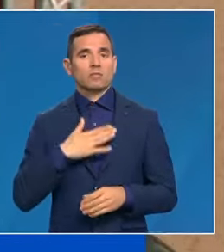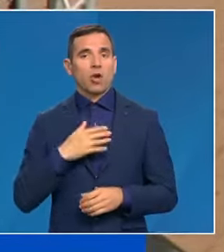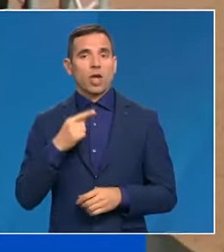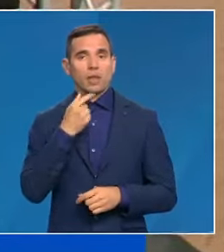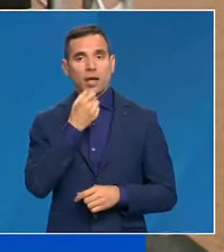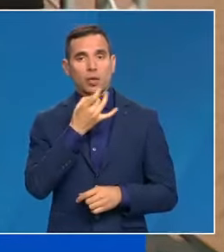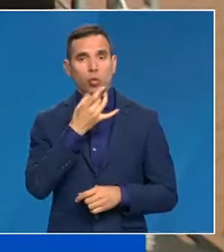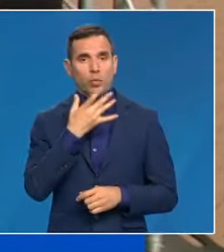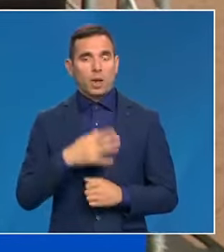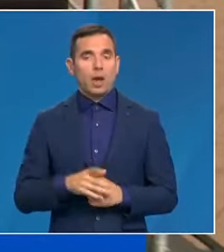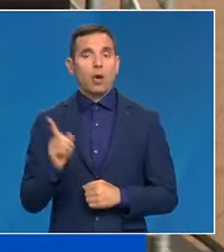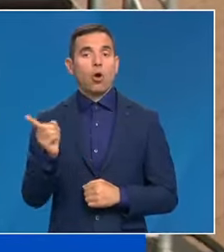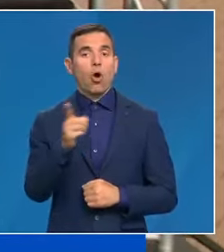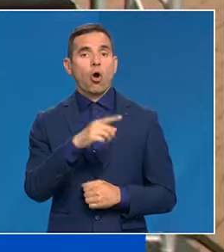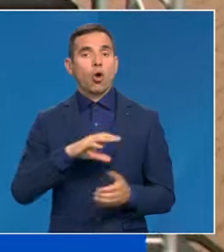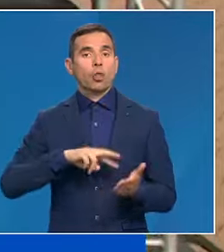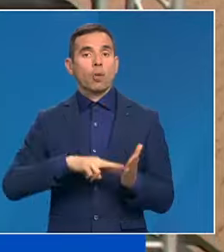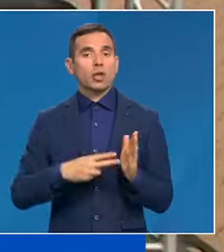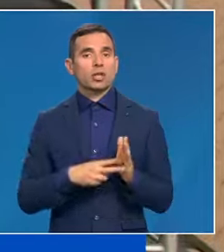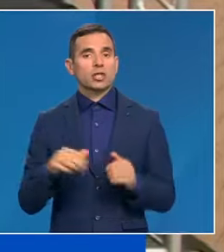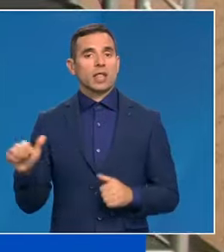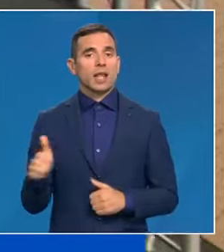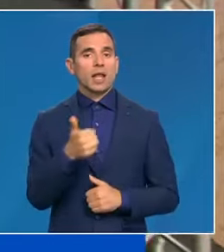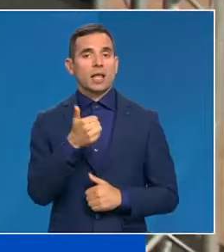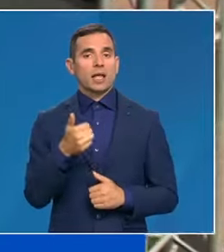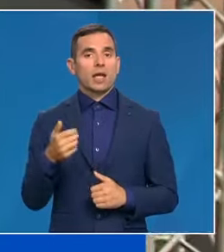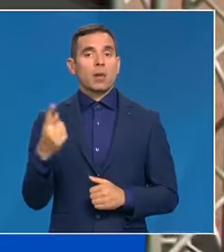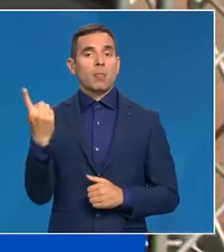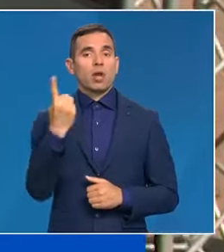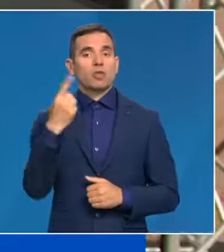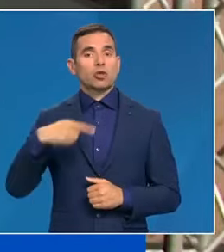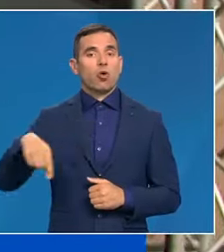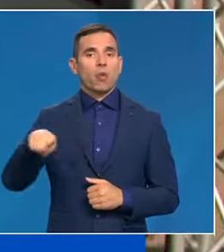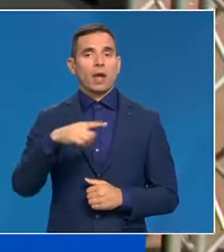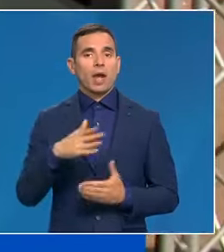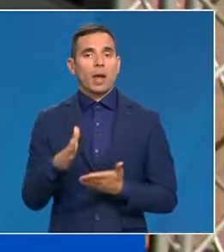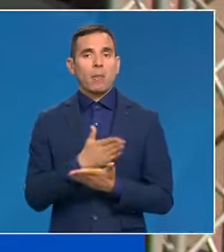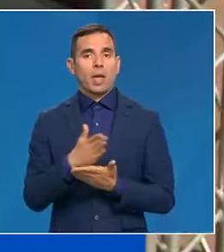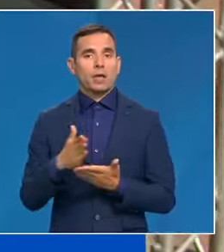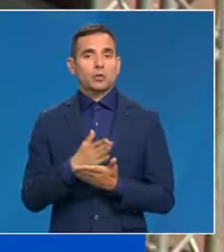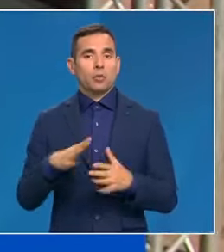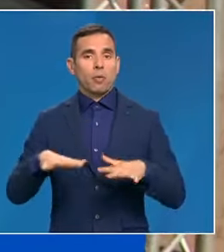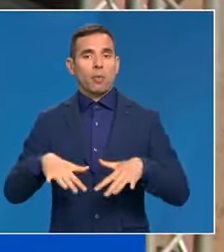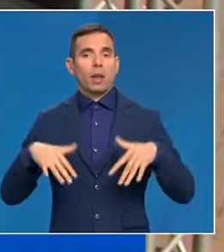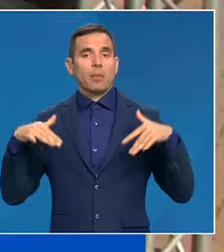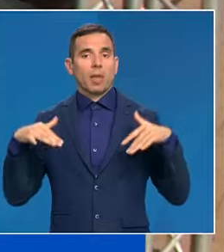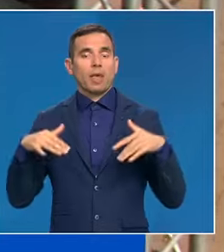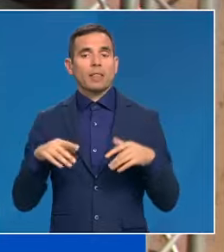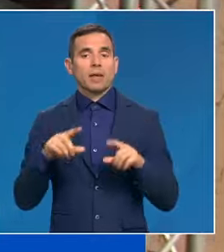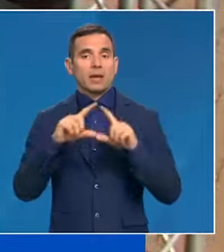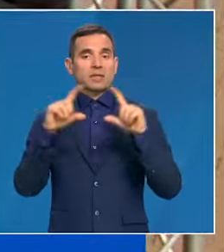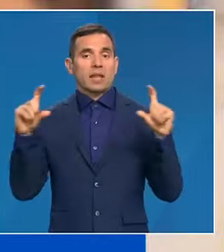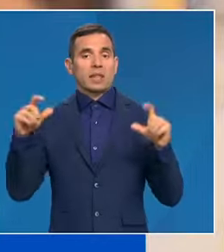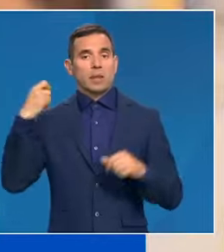ще каже кой от политическите лидери след броени дни първи ще обикаля между парламента, сградата на президента, за да